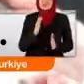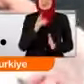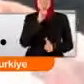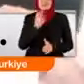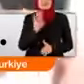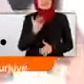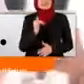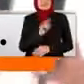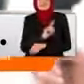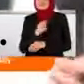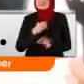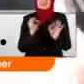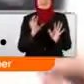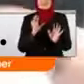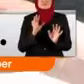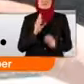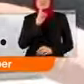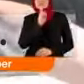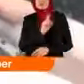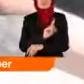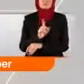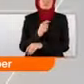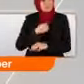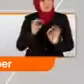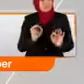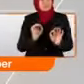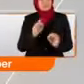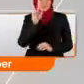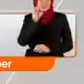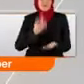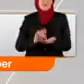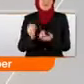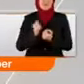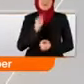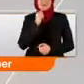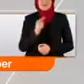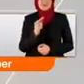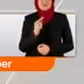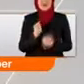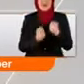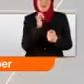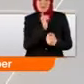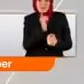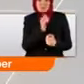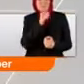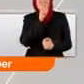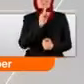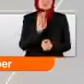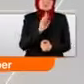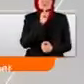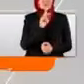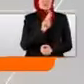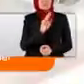200 falan gidiyor ceza yediniz yakalandınız Bir kez o da gidiyoruz kukla yüzünü Halbuki adam